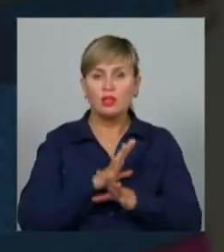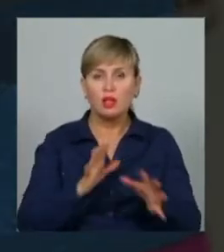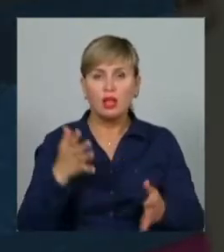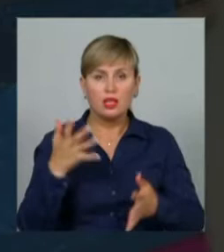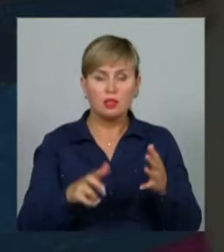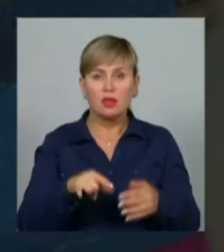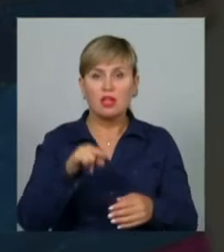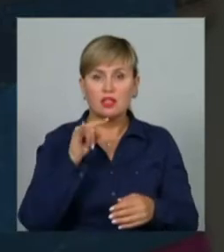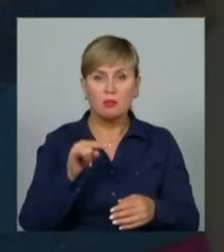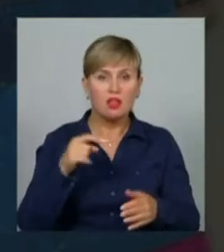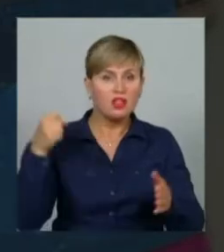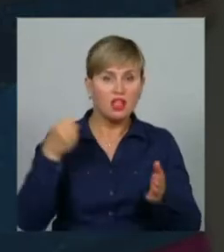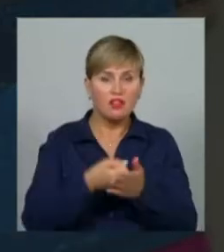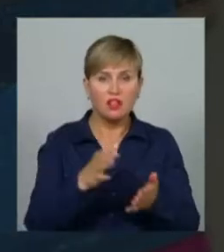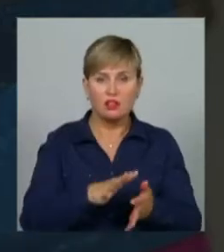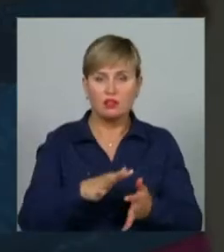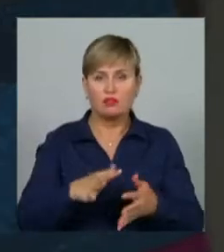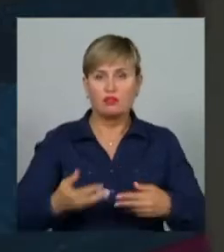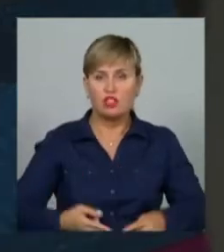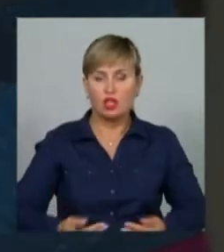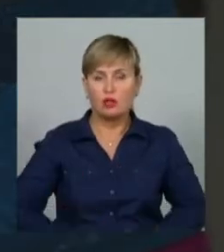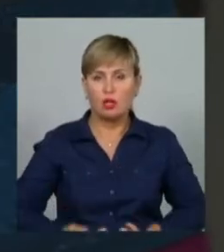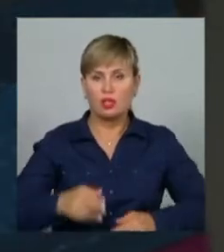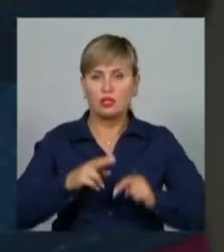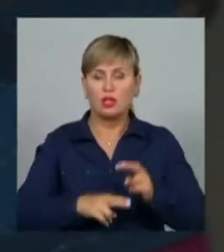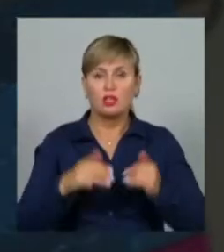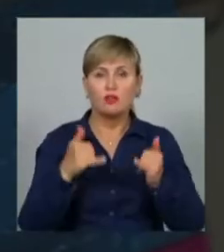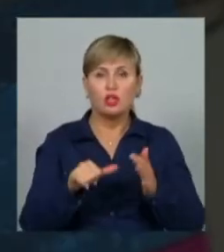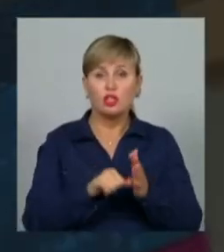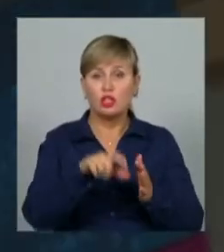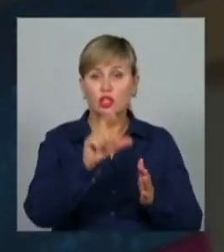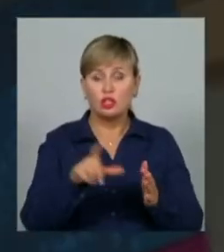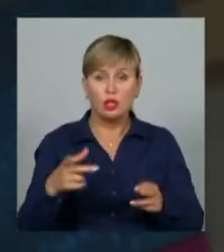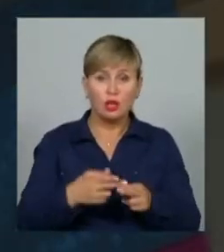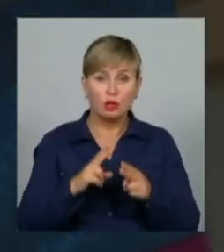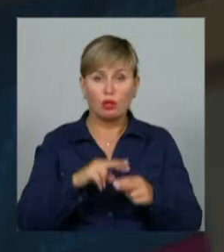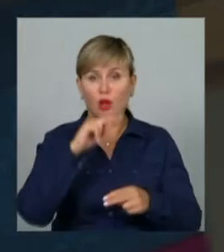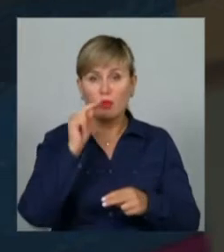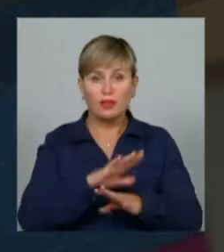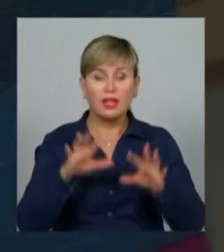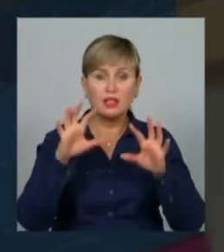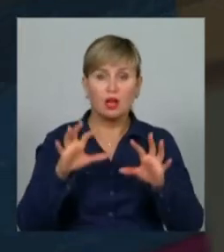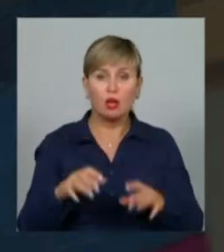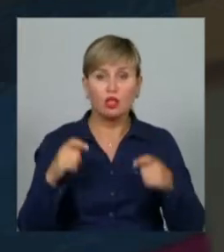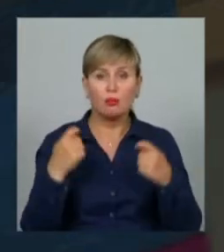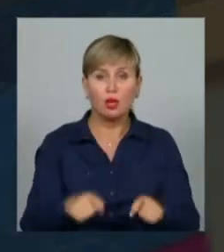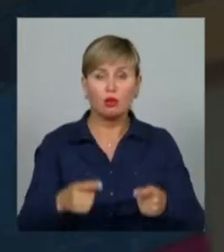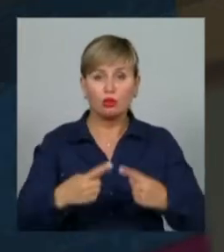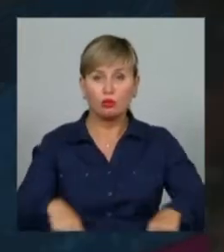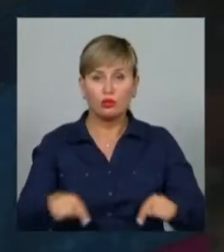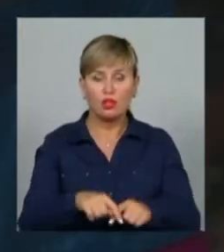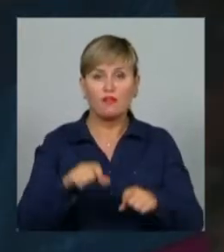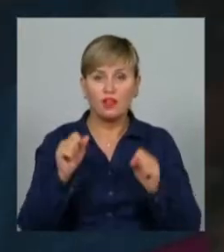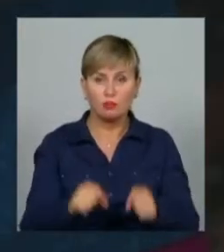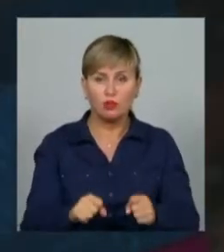бы самолет не врезался в жилое строение. Сегодня шестерым подсудимым, которых и обвиняют в незаконной продаже участков, дали